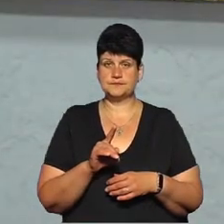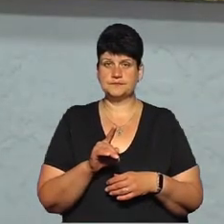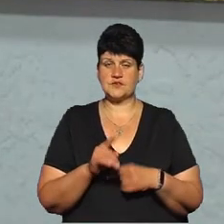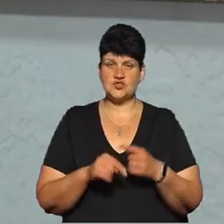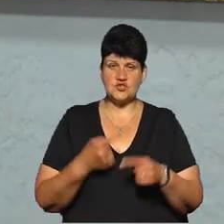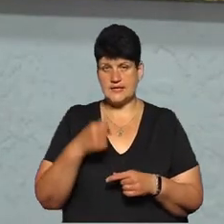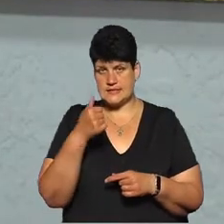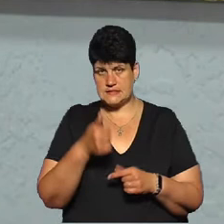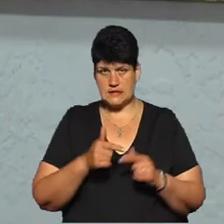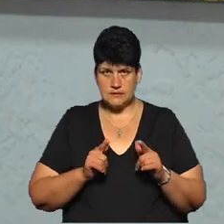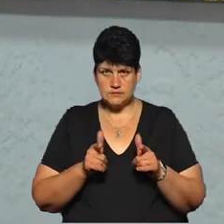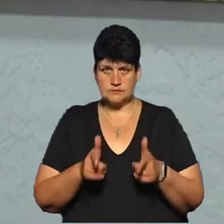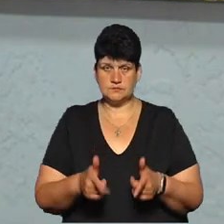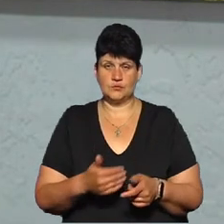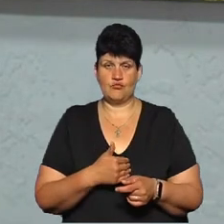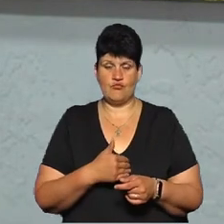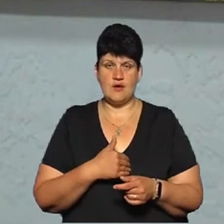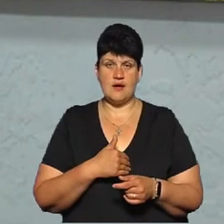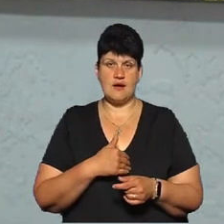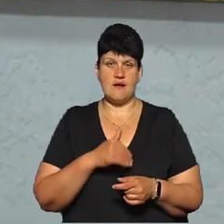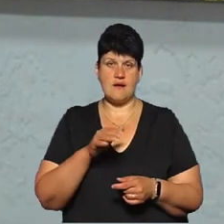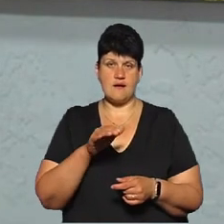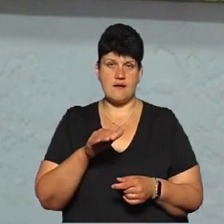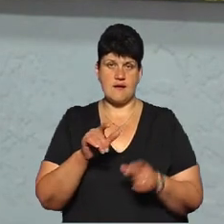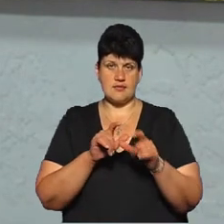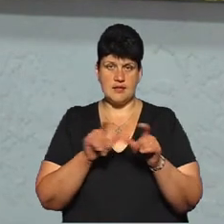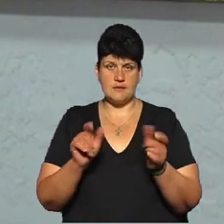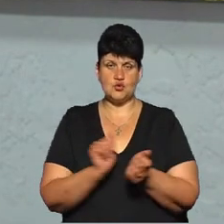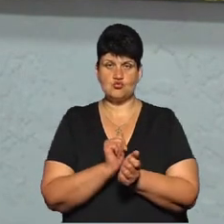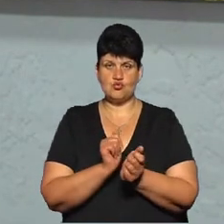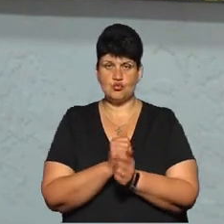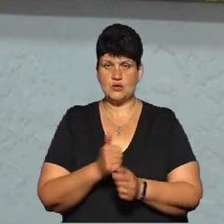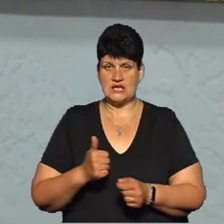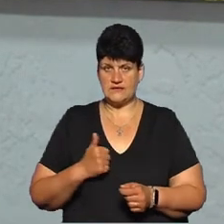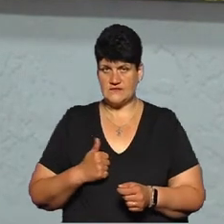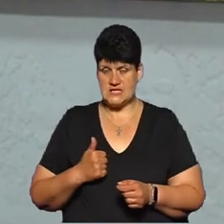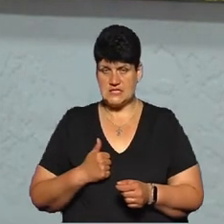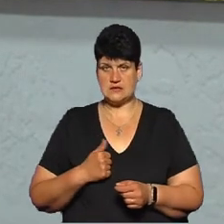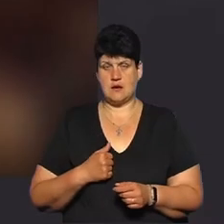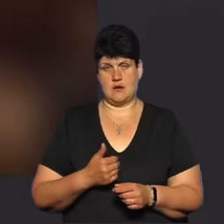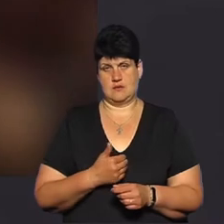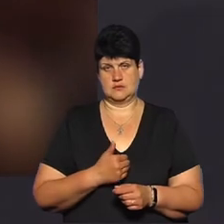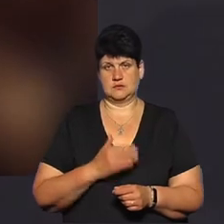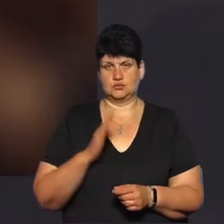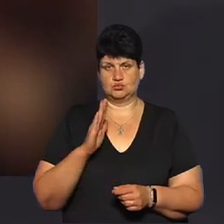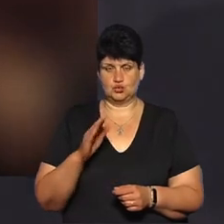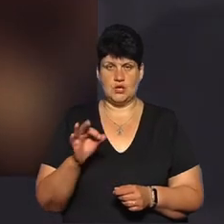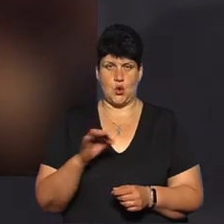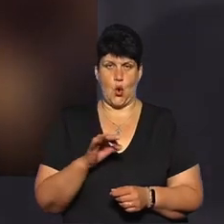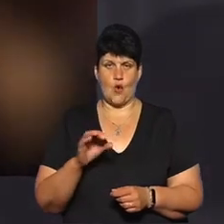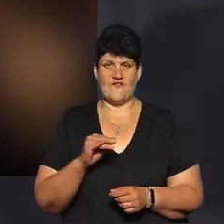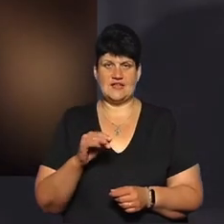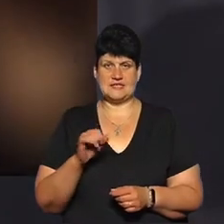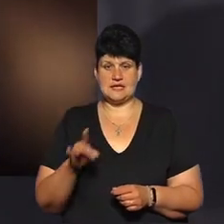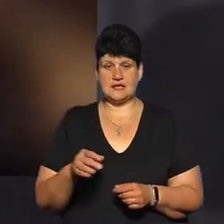поступає в Академію сухопутних військ. Він в майбутньому бажав стати офіцером. На фронті Руслан